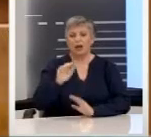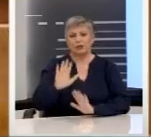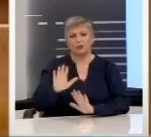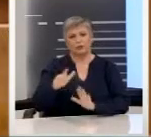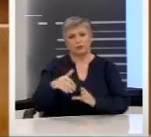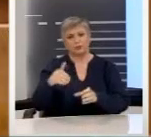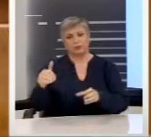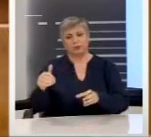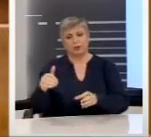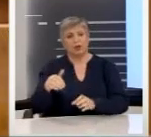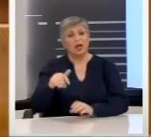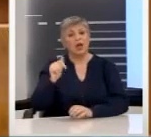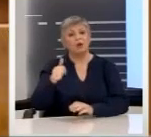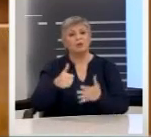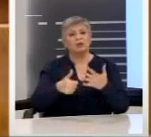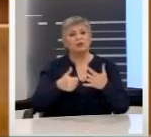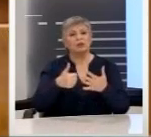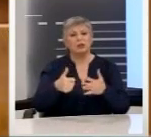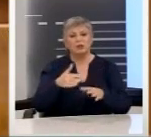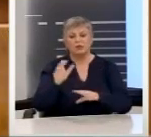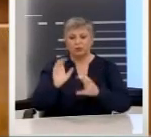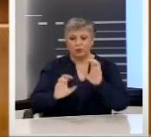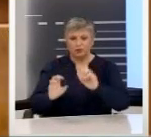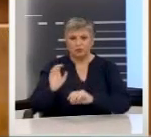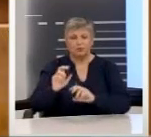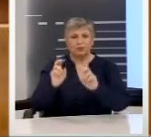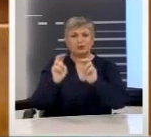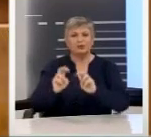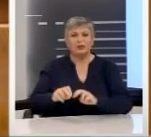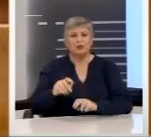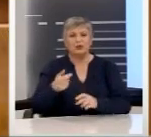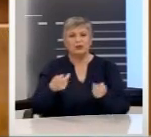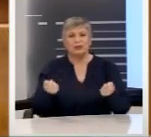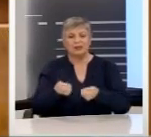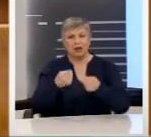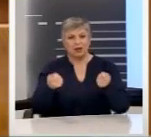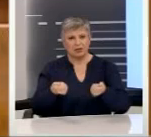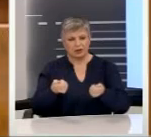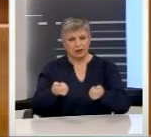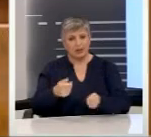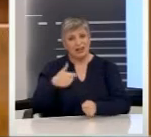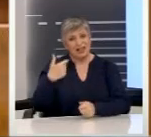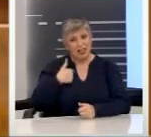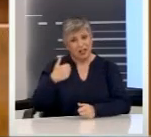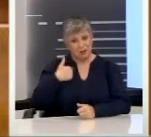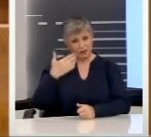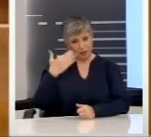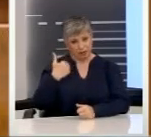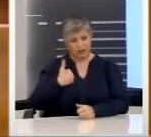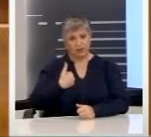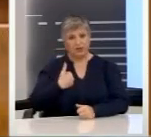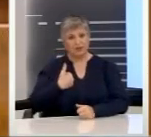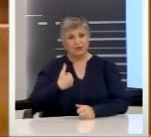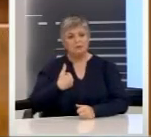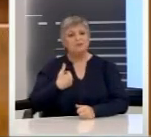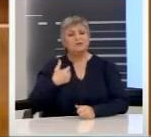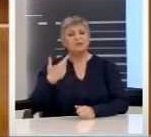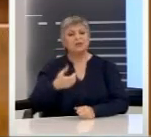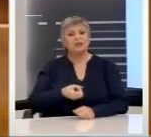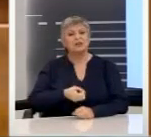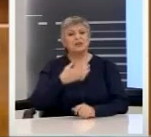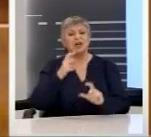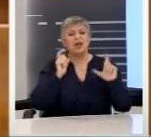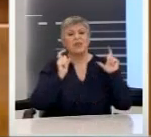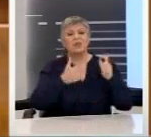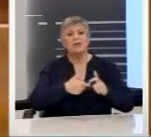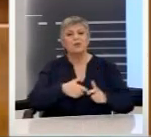πόσο ανθρωπάκια είμαστε εμείς του ΣΥΡΙΖΑ. Τέταρτον, έχετε χρεοκοπήσει το ίδιο το κόμμα σας, που οφείλει 220 εκατομμύρια και έχετε από το φθινόπωρο του 2011